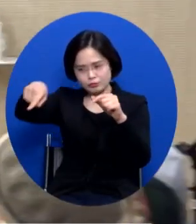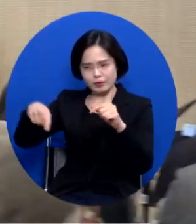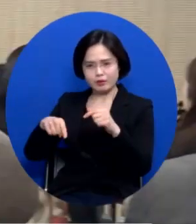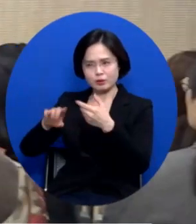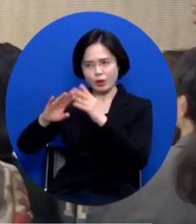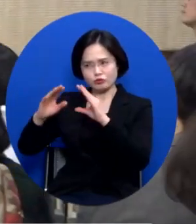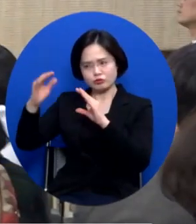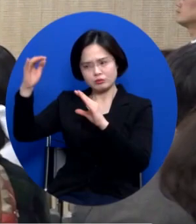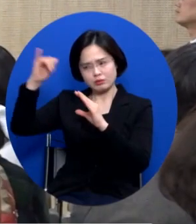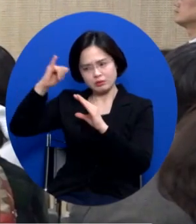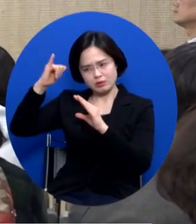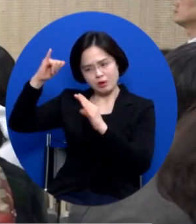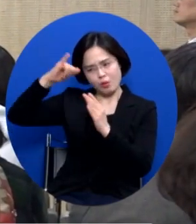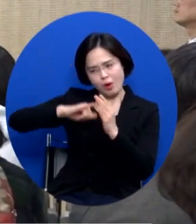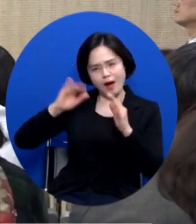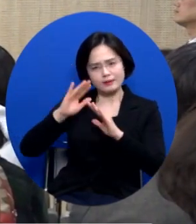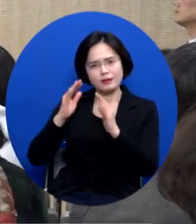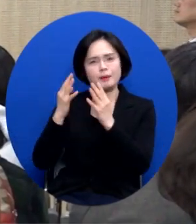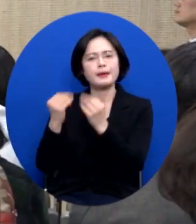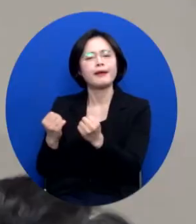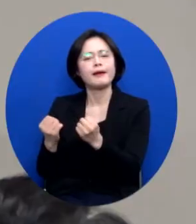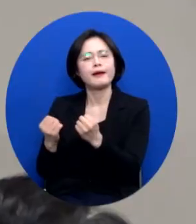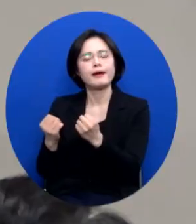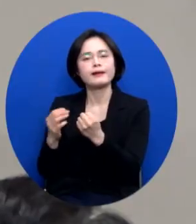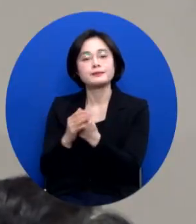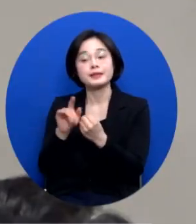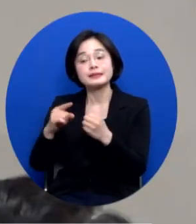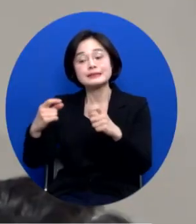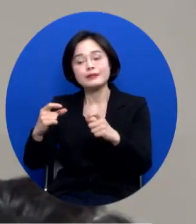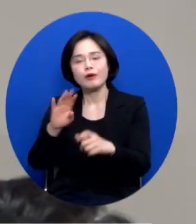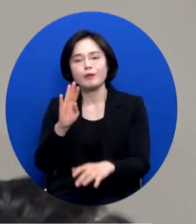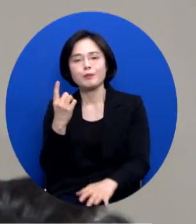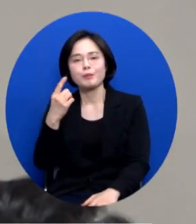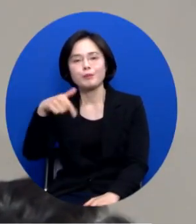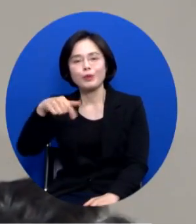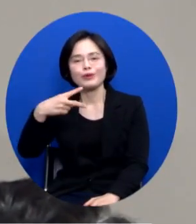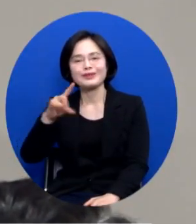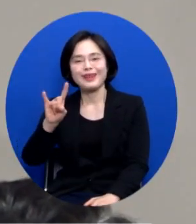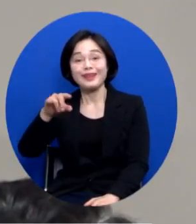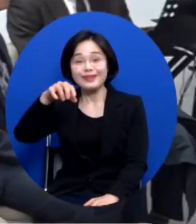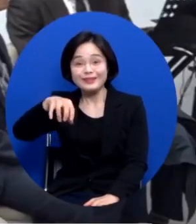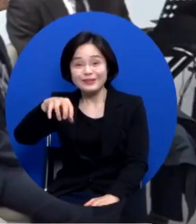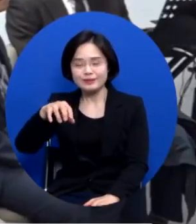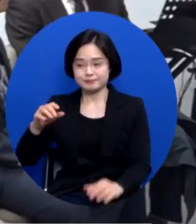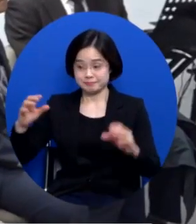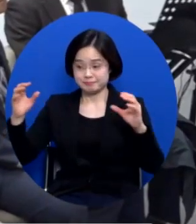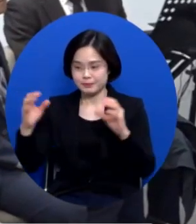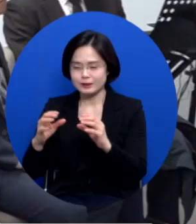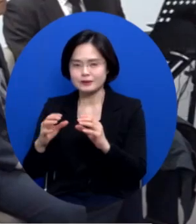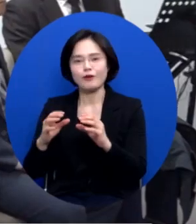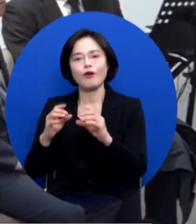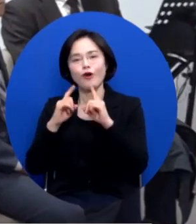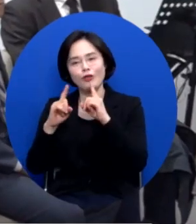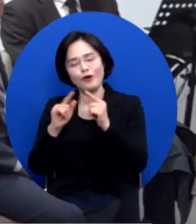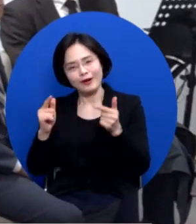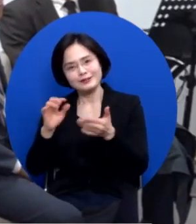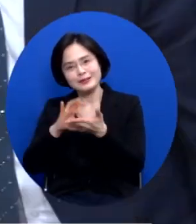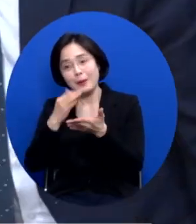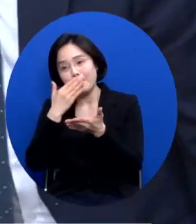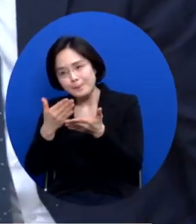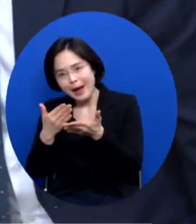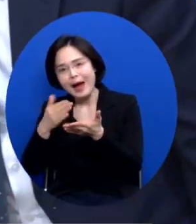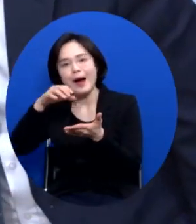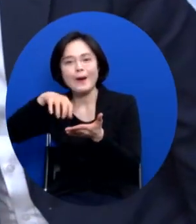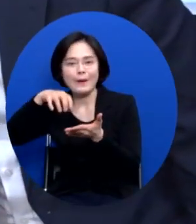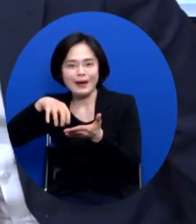청주시 복대동에 이들을 위한 각 언어별 예배와 모임이 가능한 공간, SD 미션 센터를 세우고